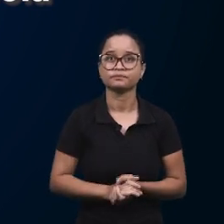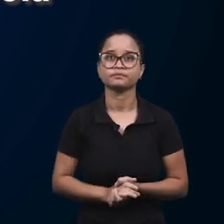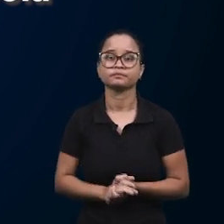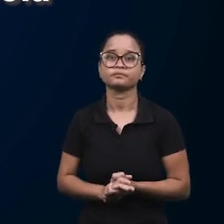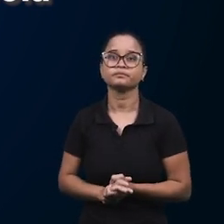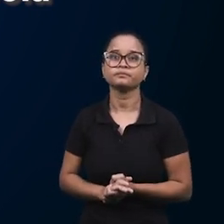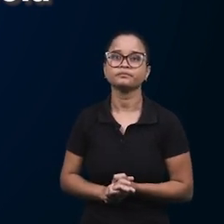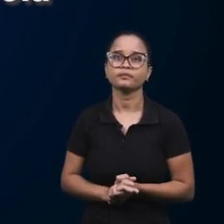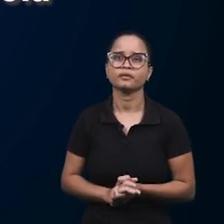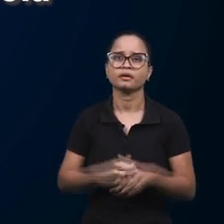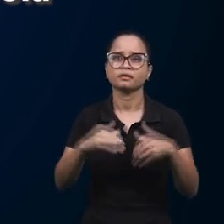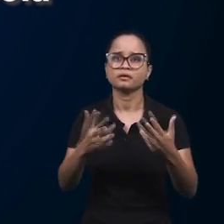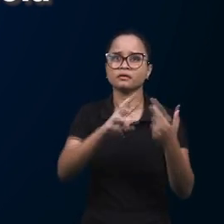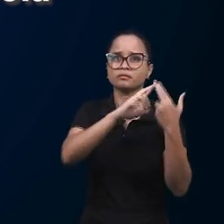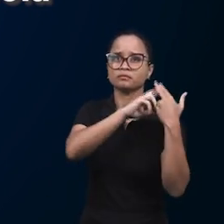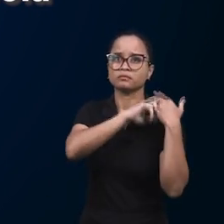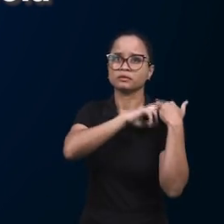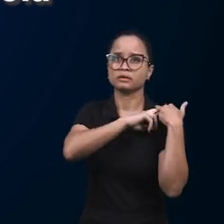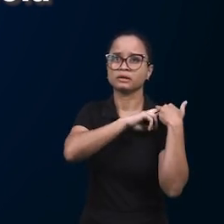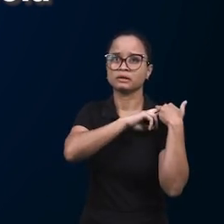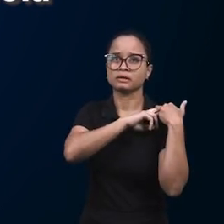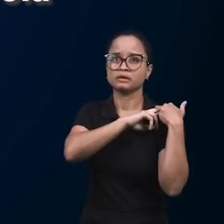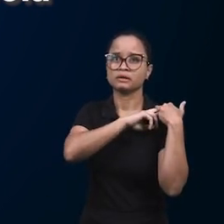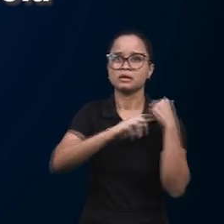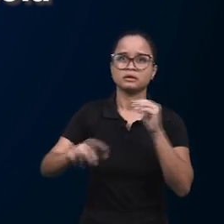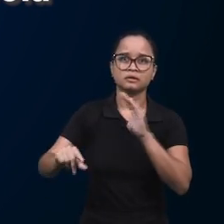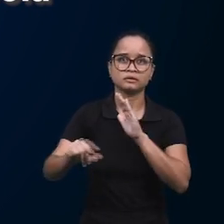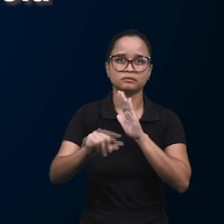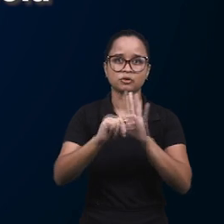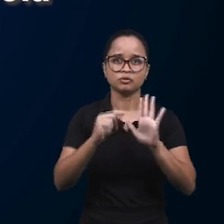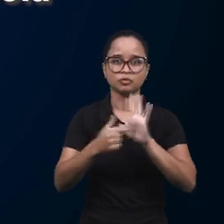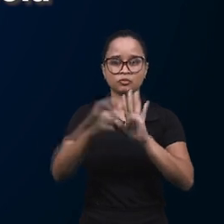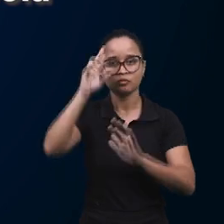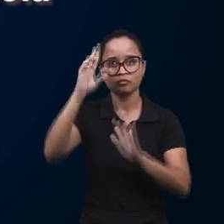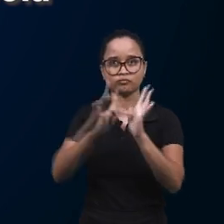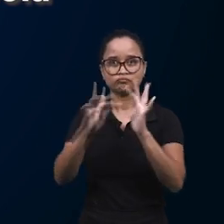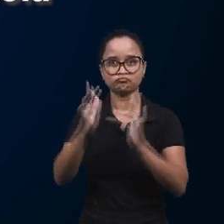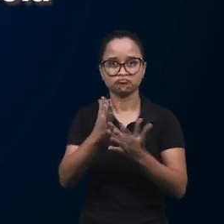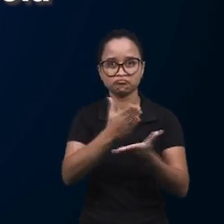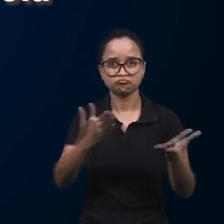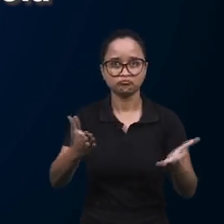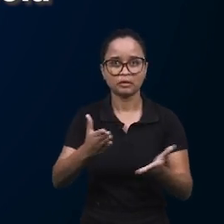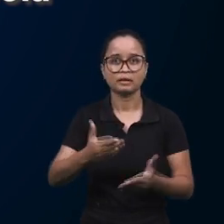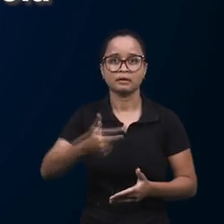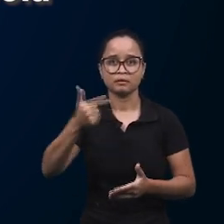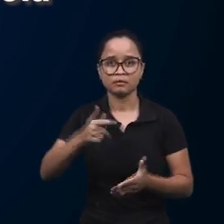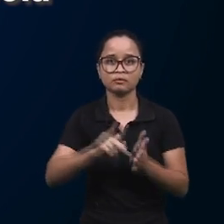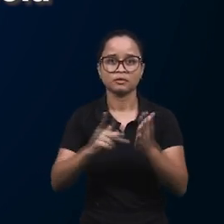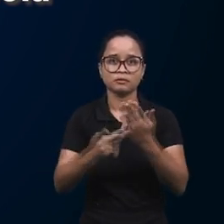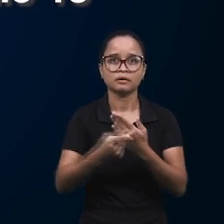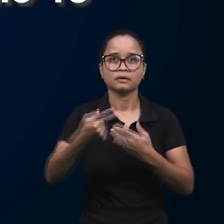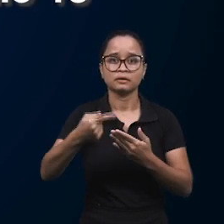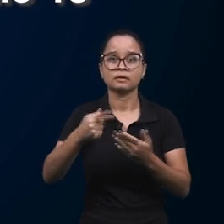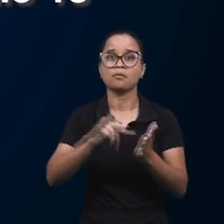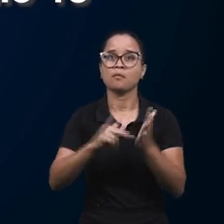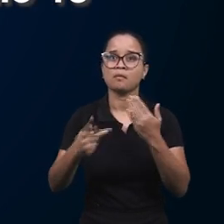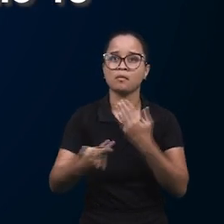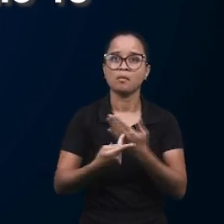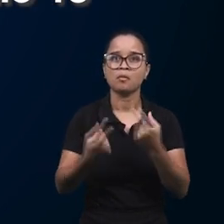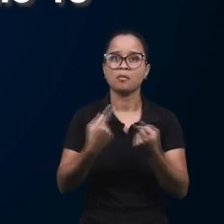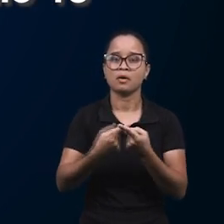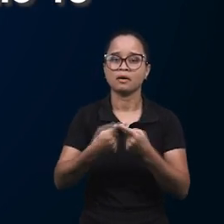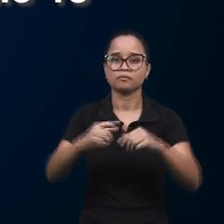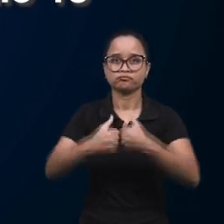We zijn verantwoordelijk, genoemd door de Heer Jezus, in de tweede en zevende gelijkenis om deze of